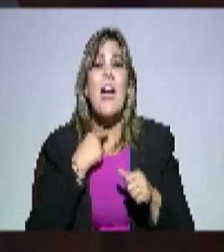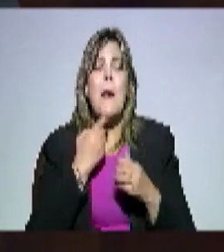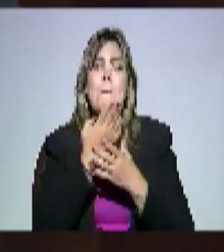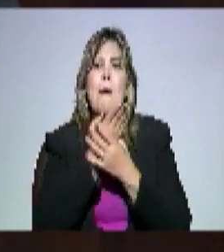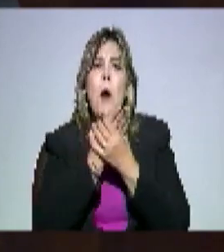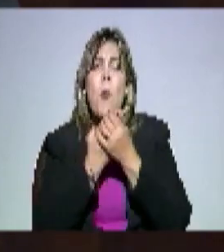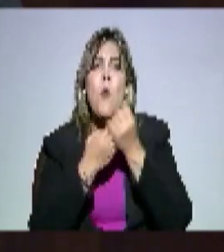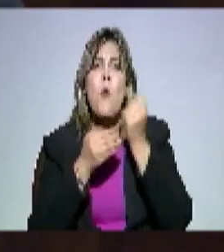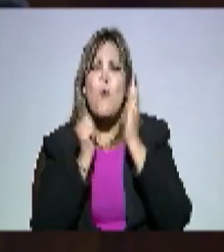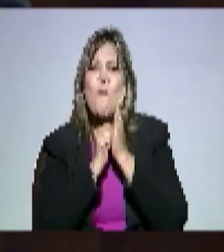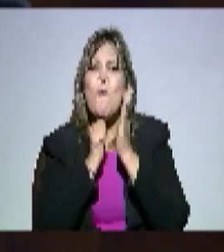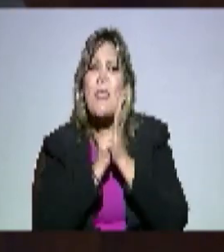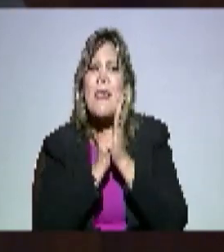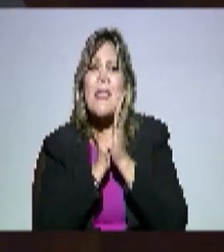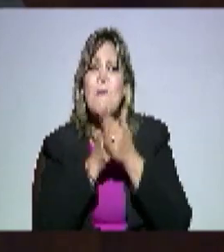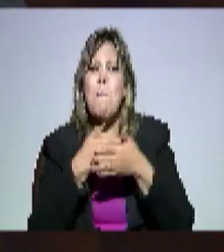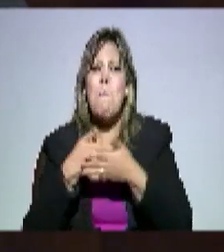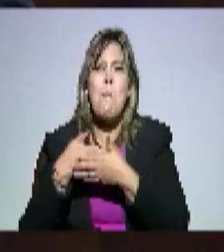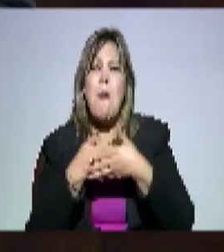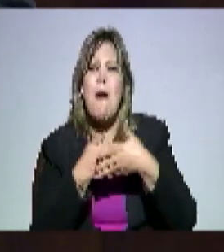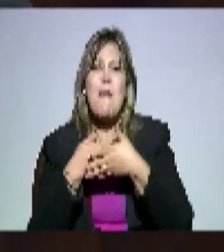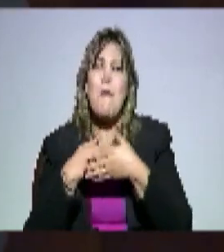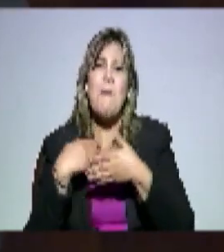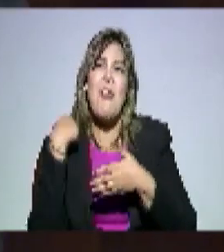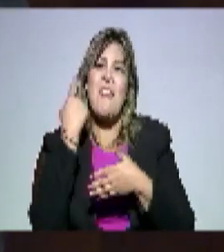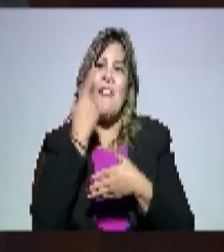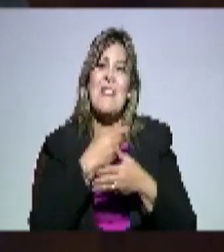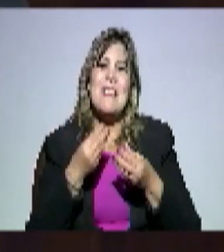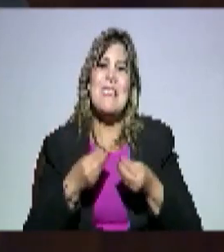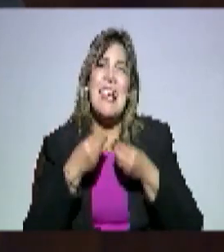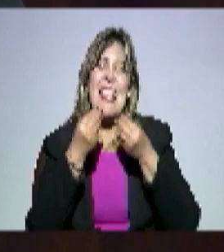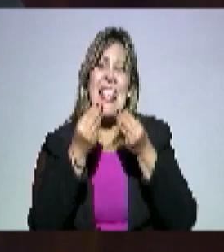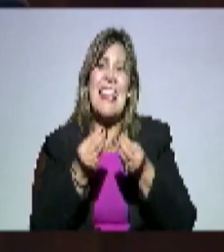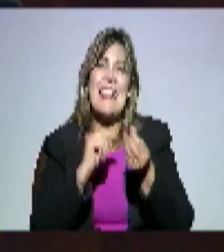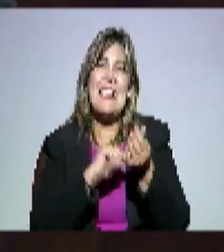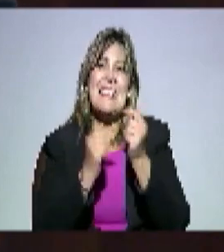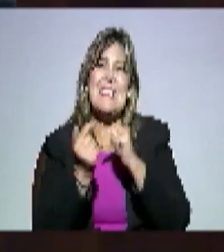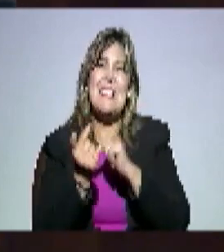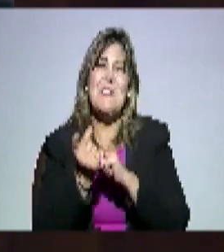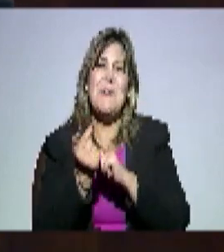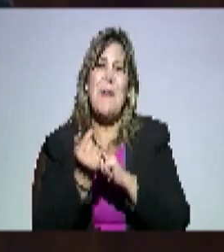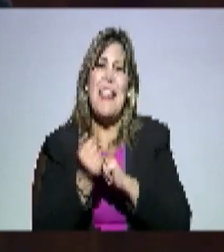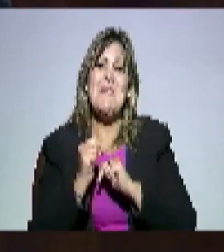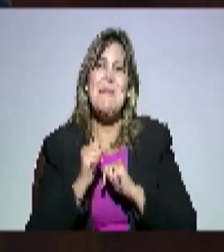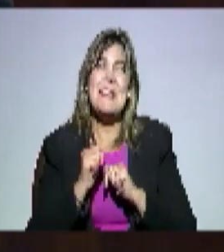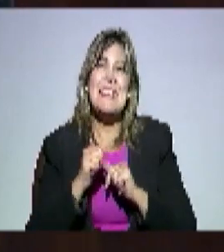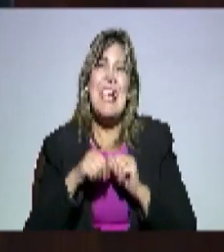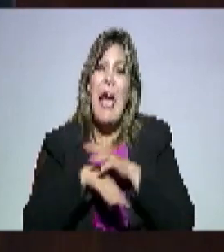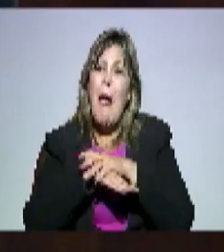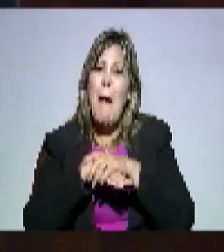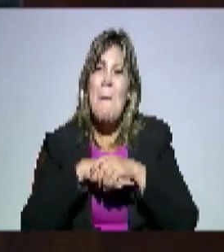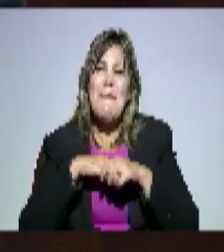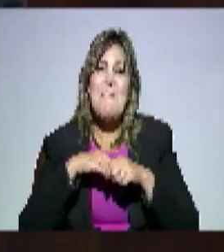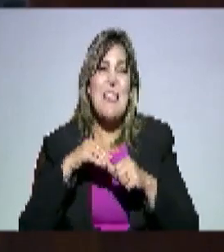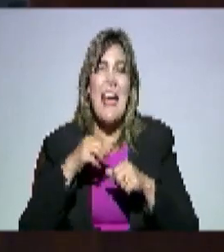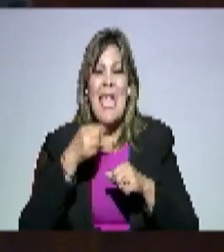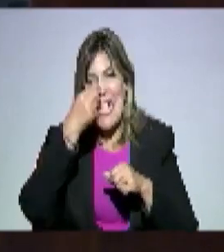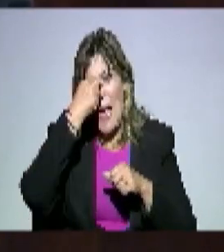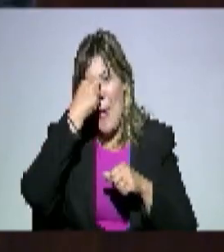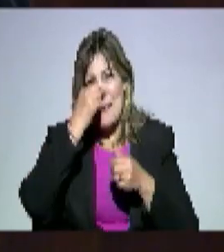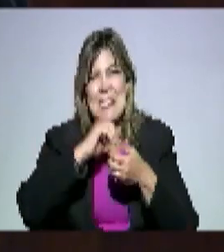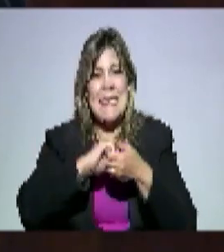بيت مريم القديسه اللي ادت المسيح العليه بتاعتها وعمل فيها خميس العهد طيب وبعد خميس